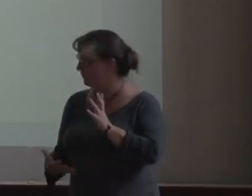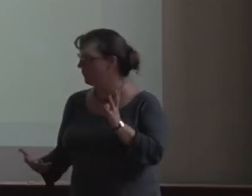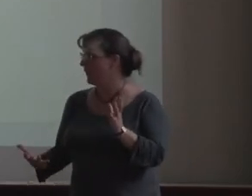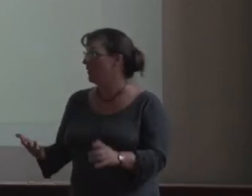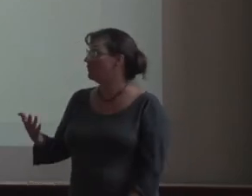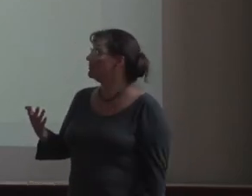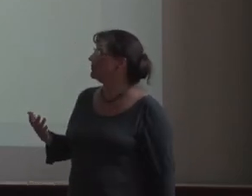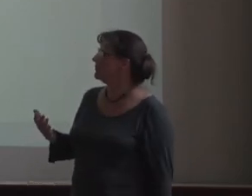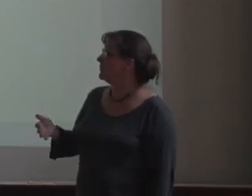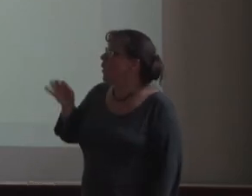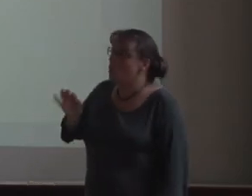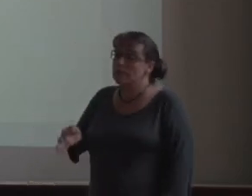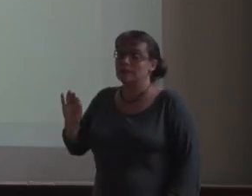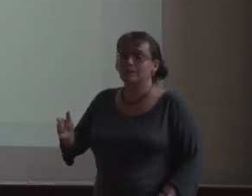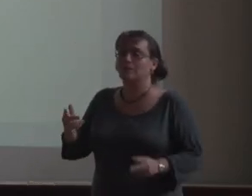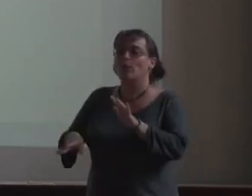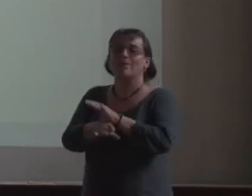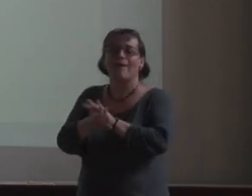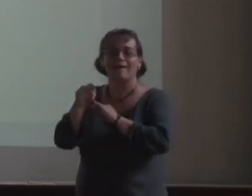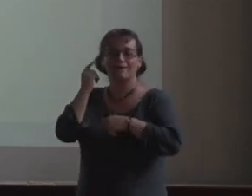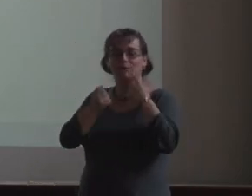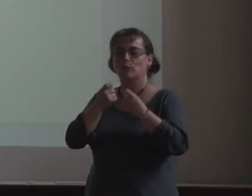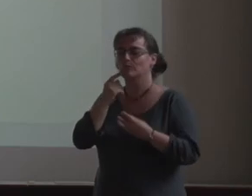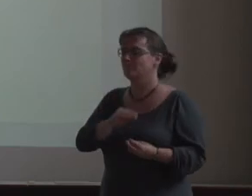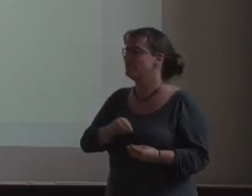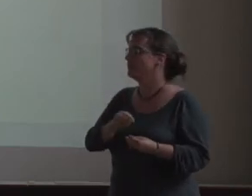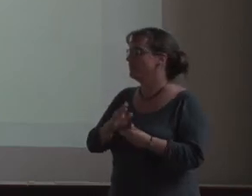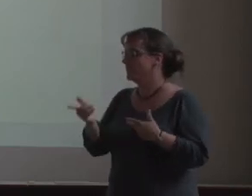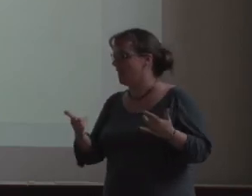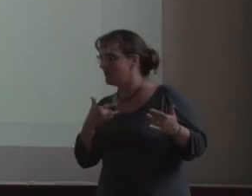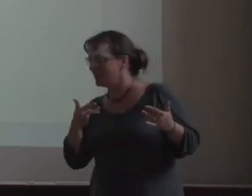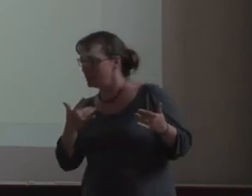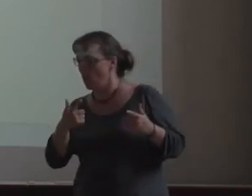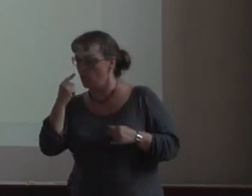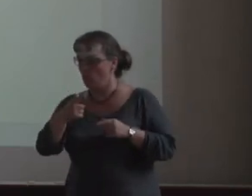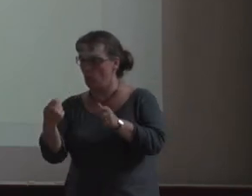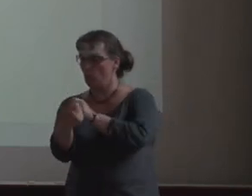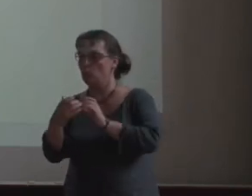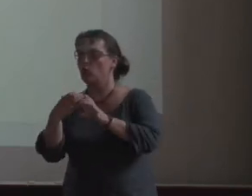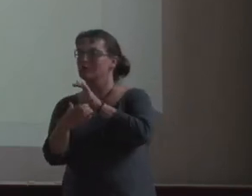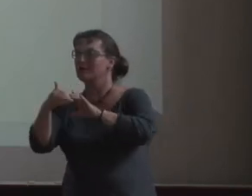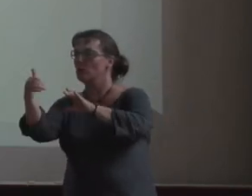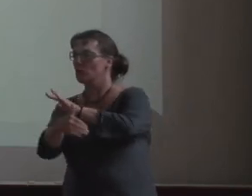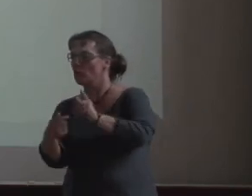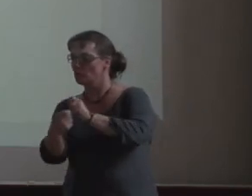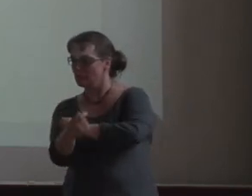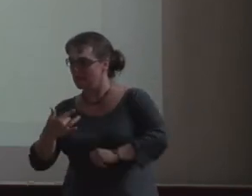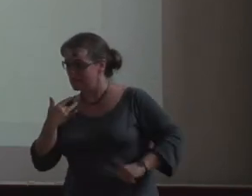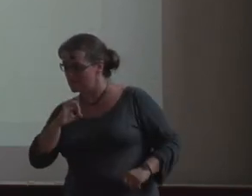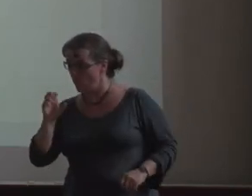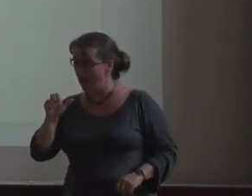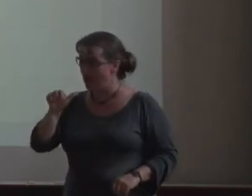oui, c'était un bon choix, la question initiale de la talk. C'était un bon choix